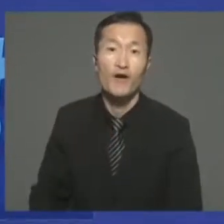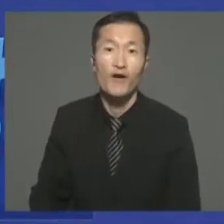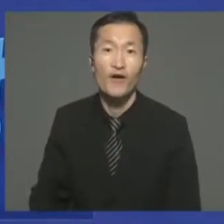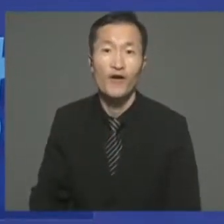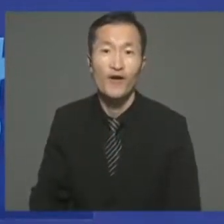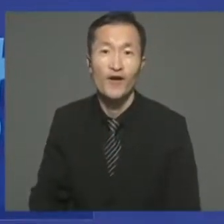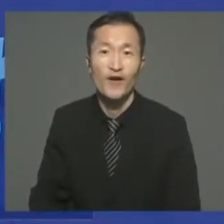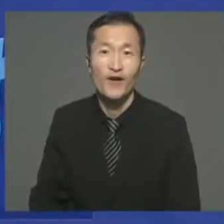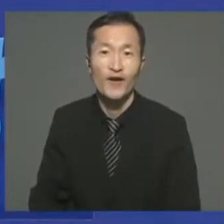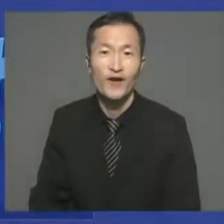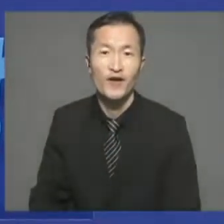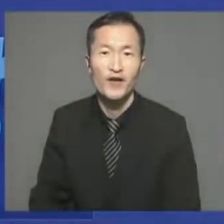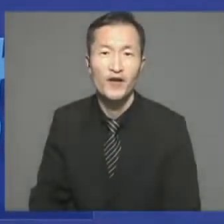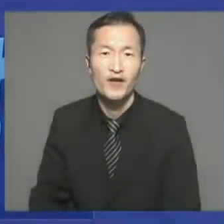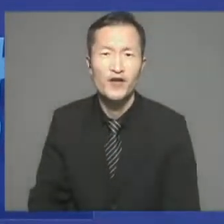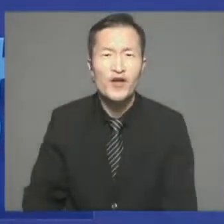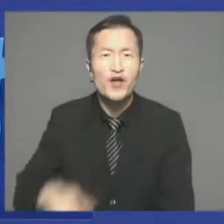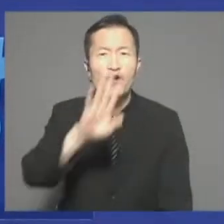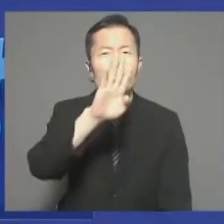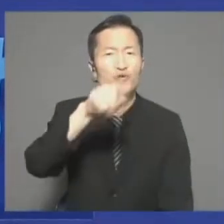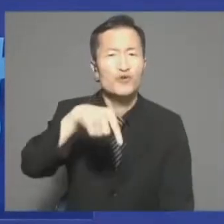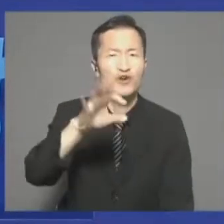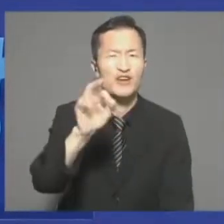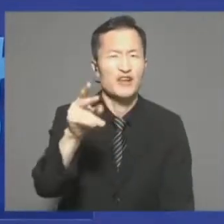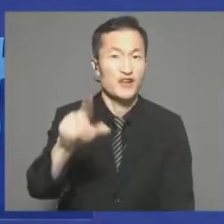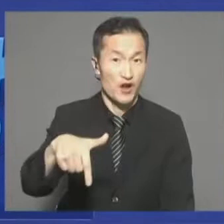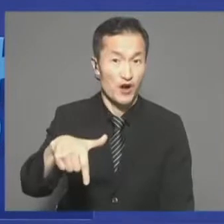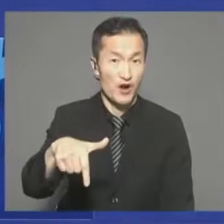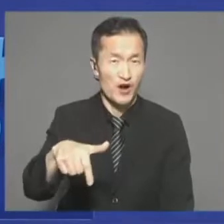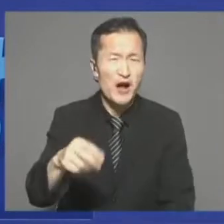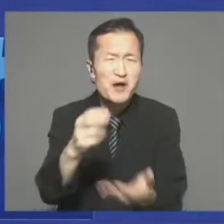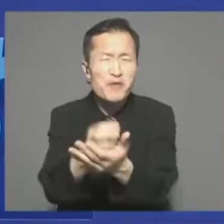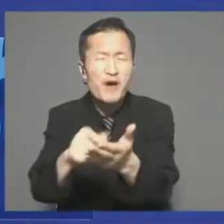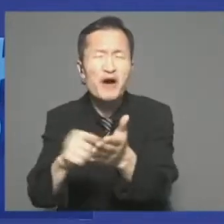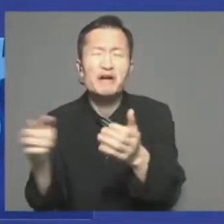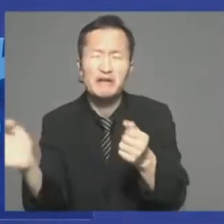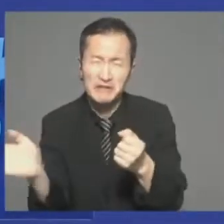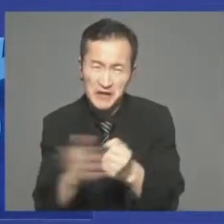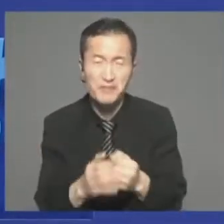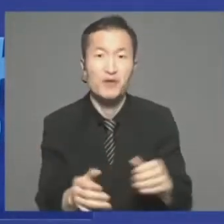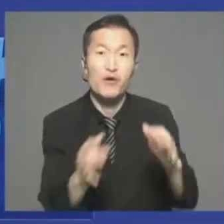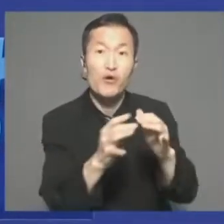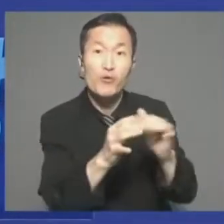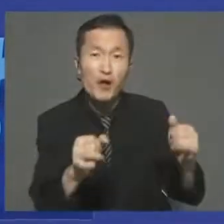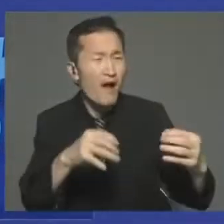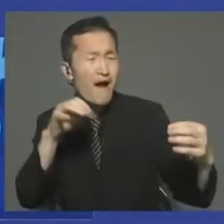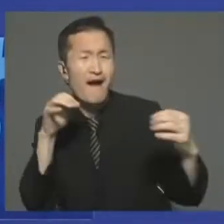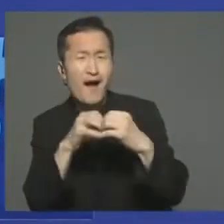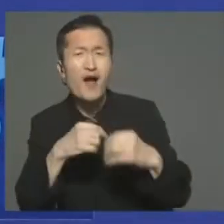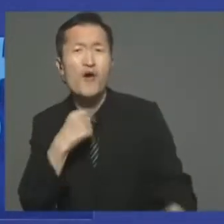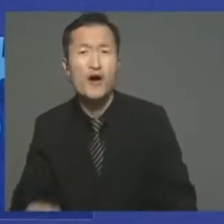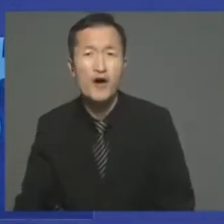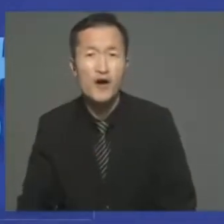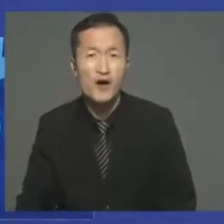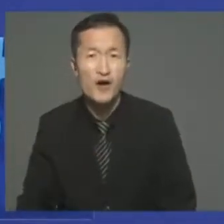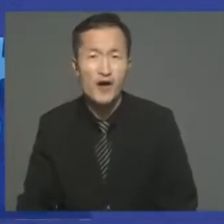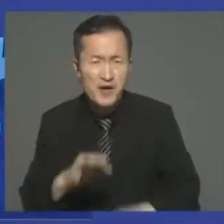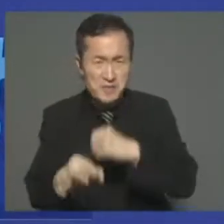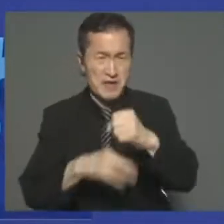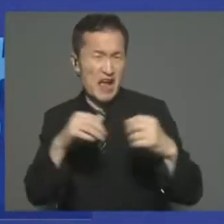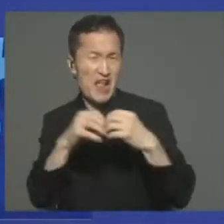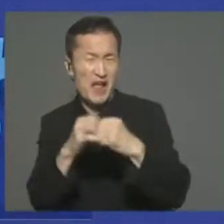제2조약이라고 하는 굴욕조약을 영국과 맺었기 때문에 그렇습니다. 국민들은 전쟁을 하자고 그랬습니다. 10년 전에도 싸워서